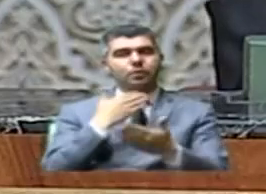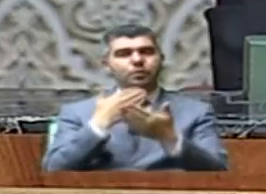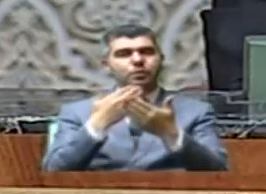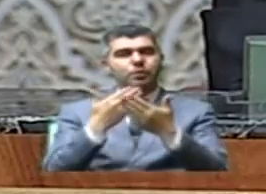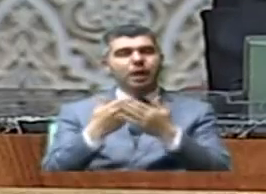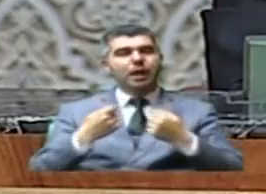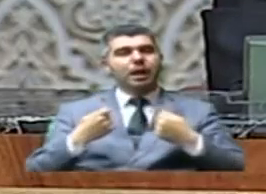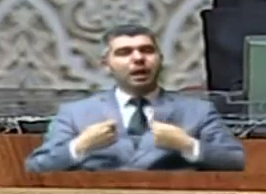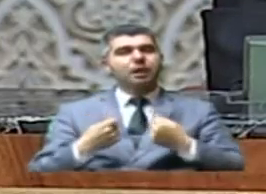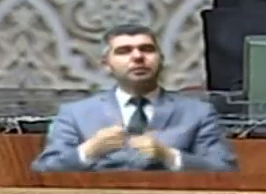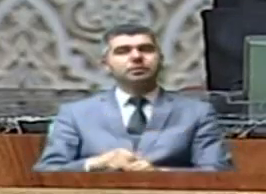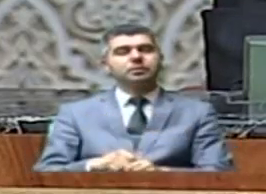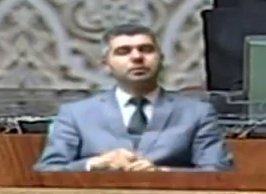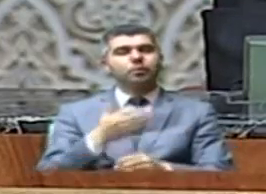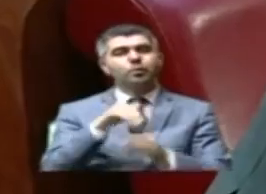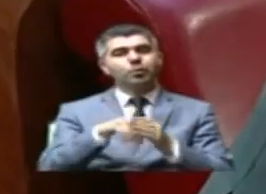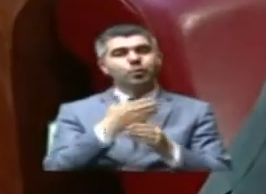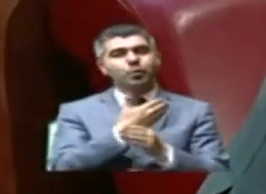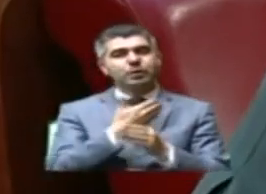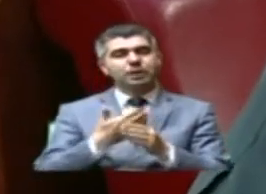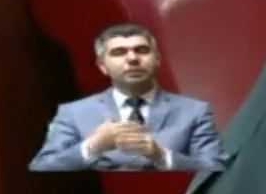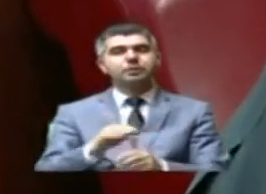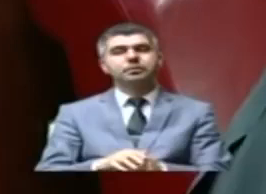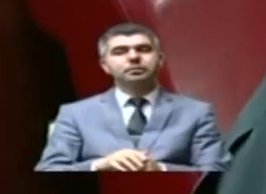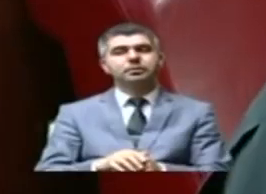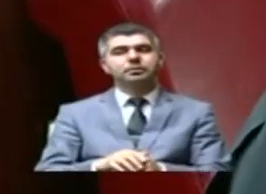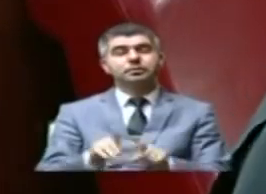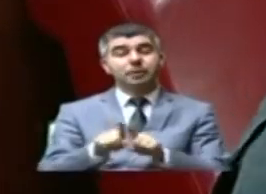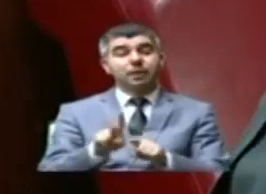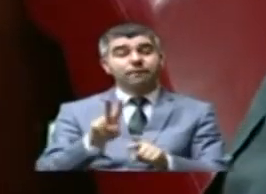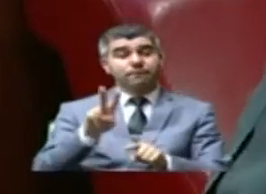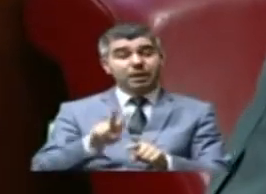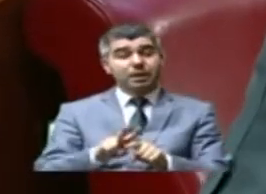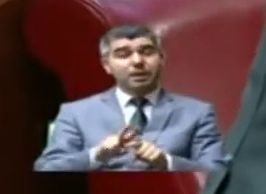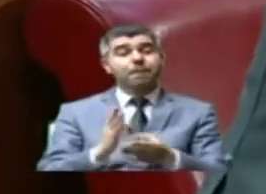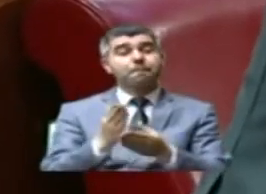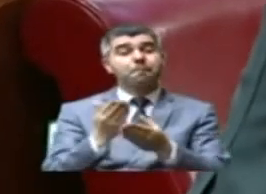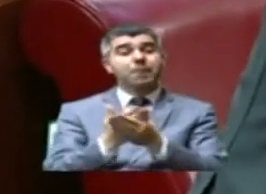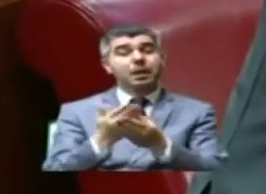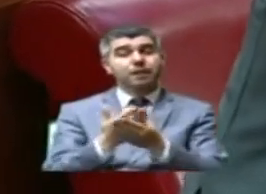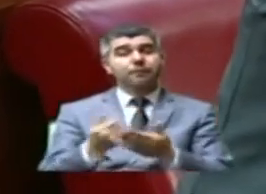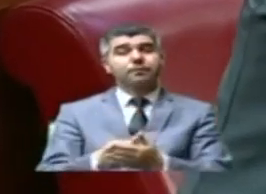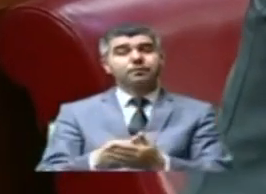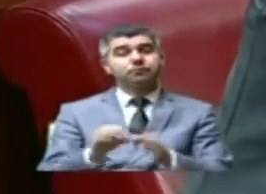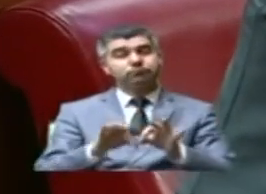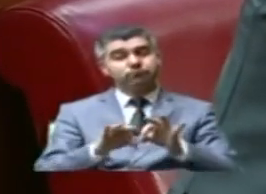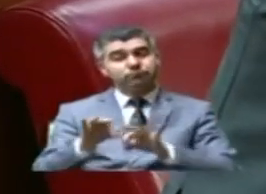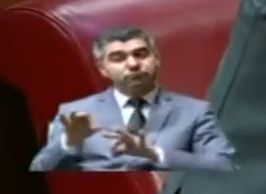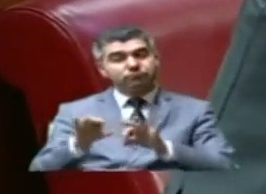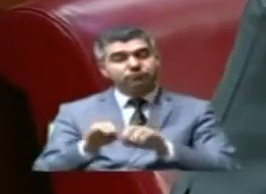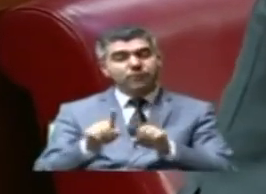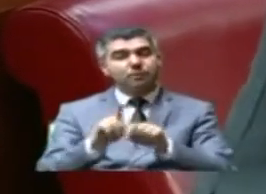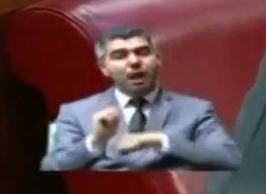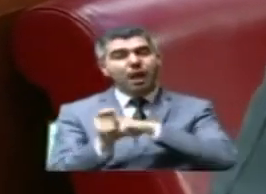السيد الرئيس، شكرا السيد المستشار المحترم. بالفعل التطرق لهذا الملف ديال الطرق وخاصة في المجال